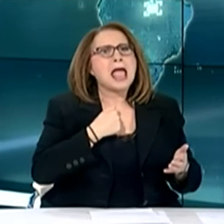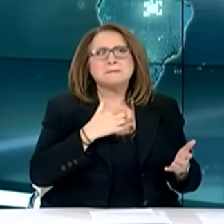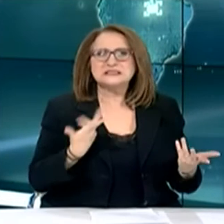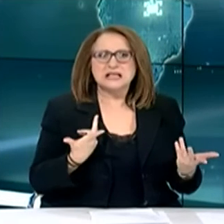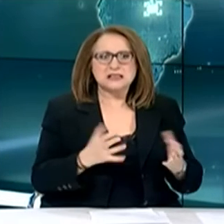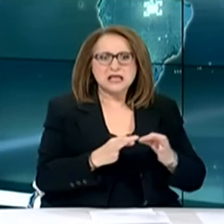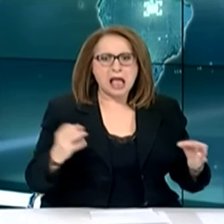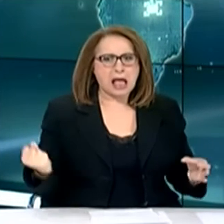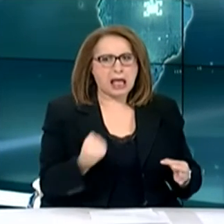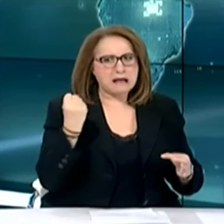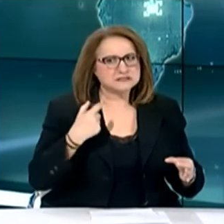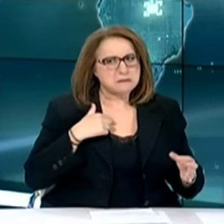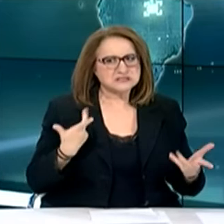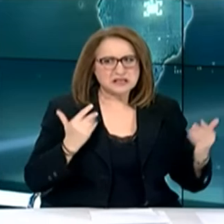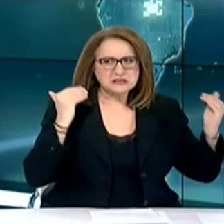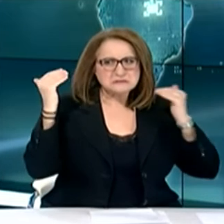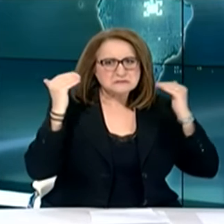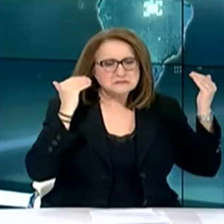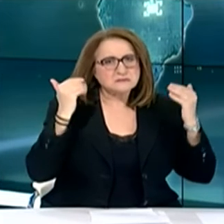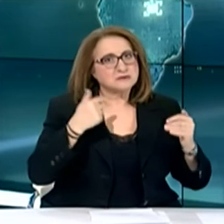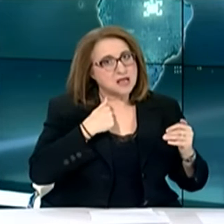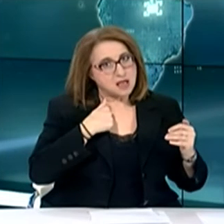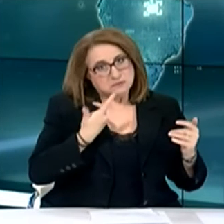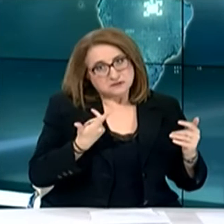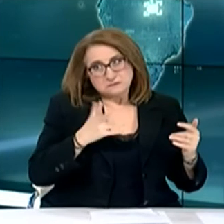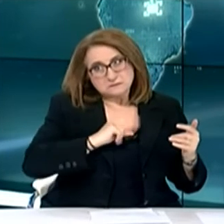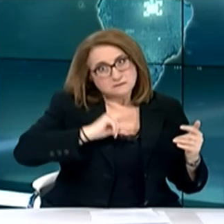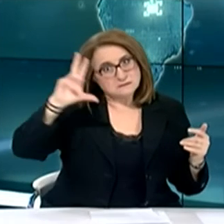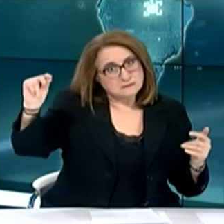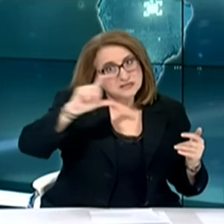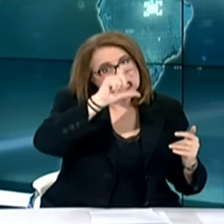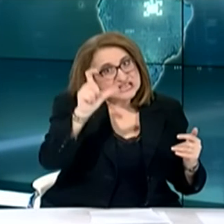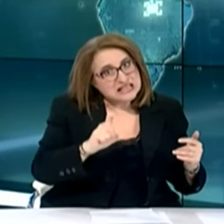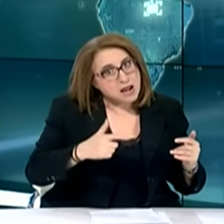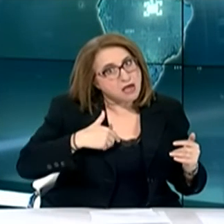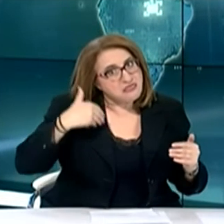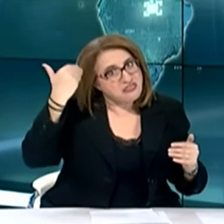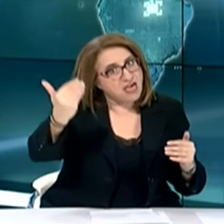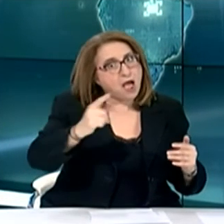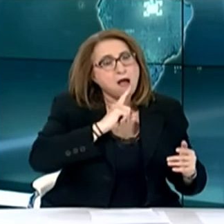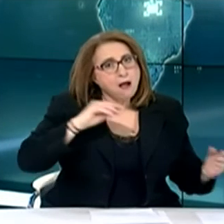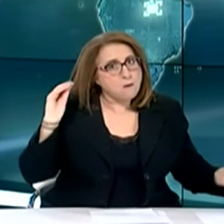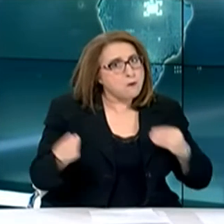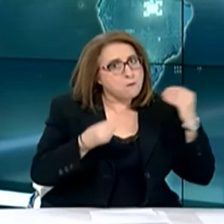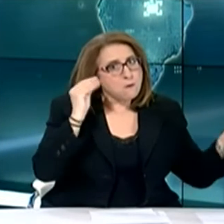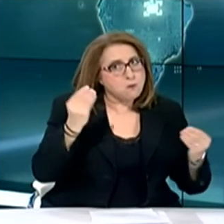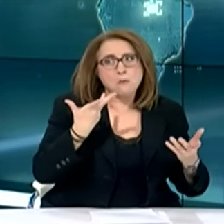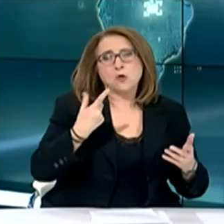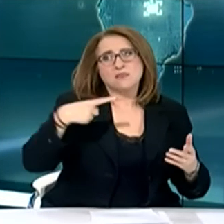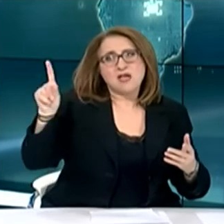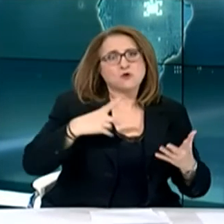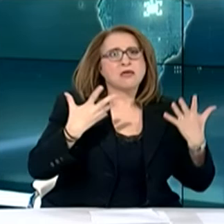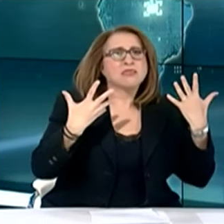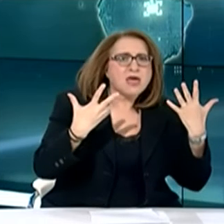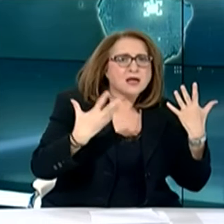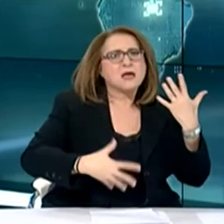αυστηρά μέτρα πολύ νωρίς. Τελικά είμαστε πίσω από τους Ιταλούς, πάμε, τους ακολουθούμε με διαφορά 10-15 ημερών. Ή είμαστε σε καλύτερη μοίρα, να δώσουμε